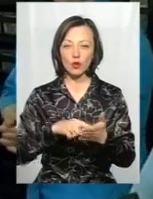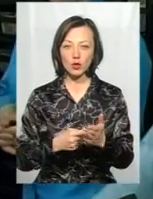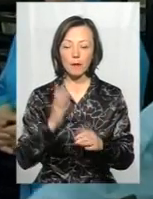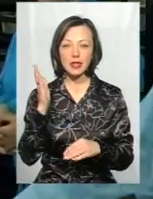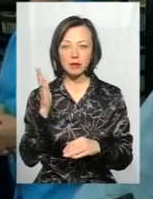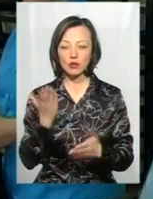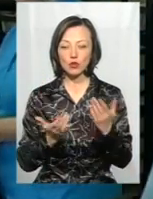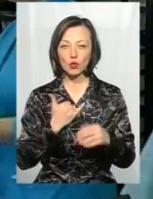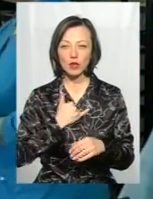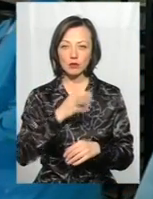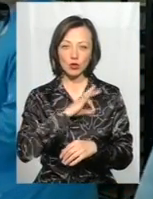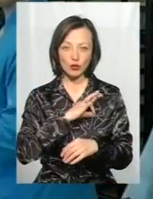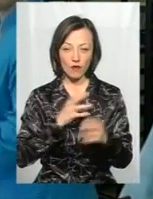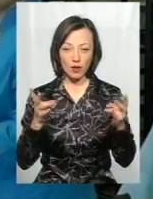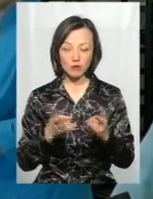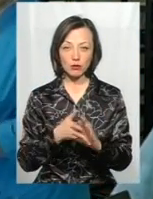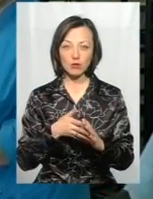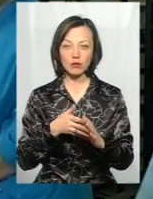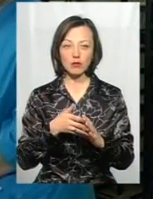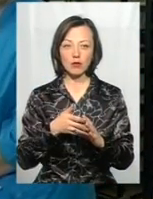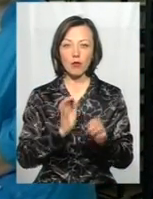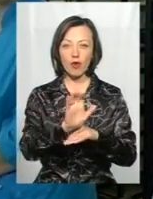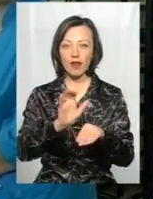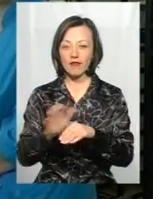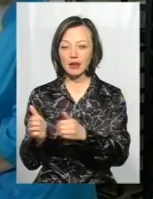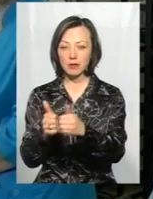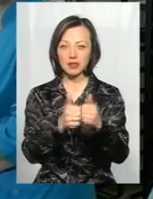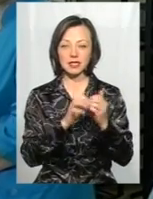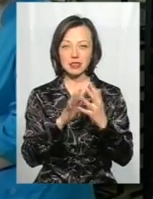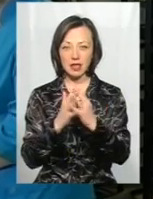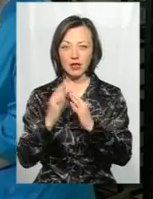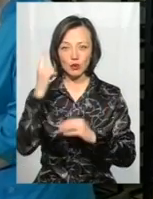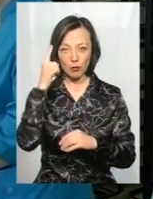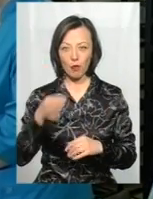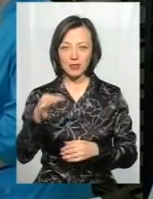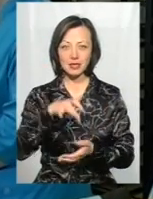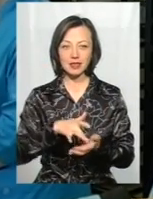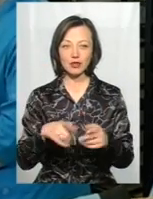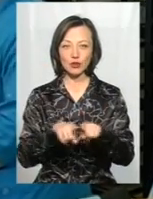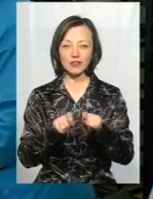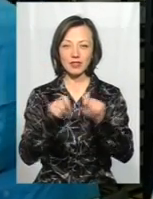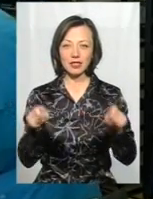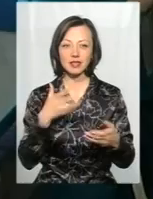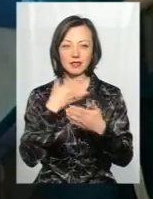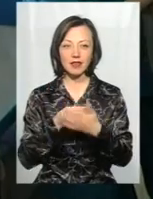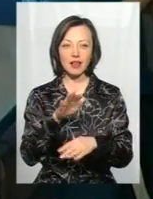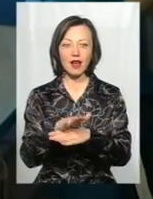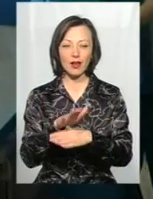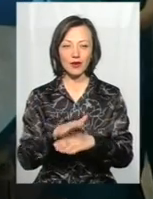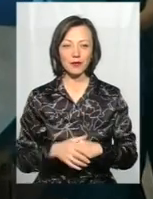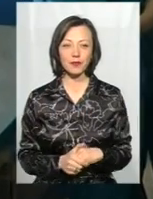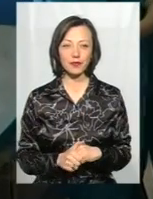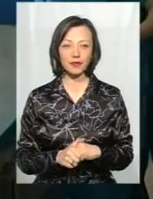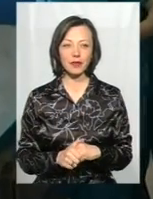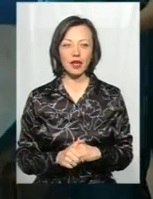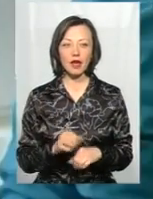перспективу, якщо в нас буде користуватися попитом, будемо подавати на всі ближайші села, і, я думаю, і обласний центр теж відкриємо свій ларьок. Нині у пекарні